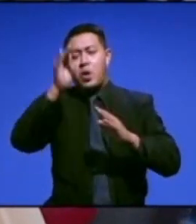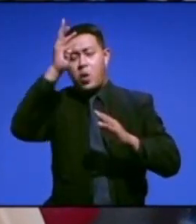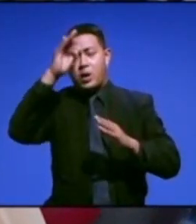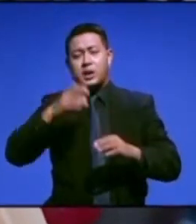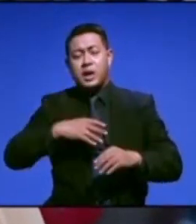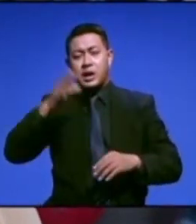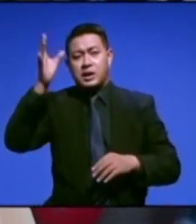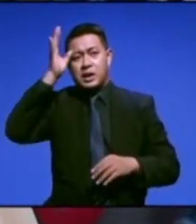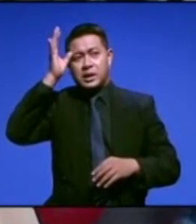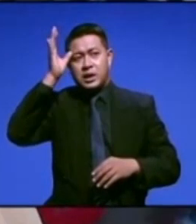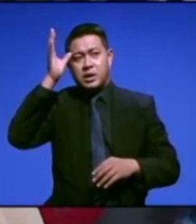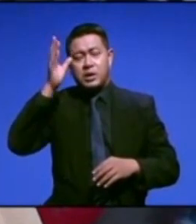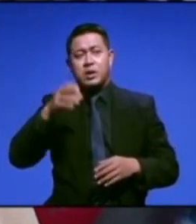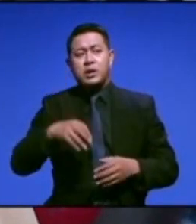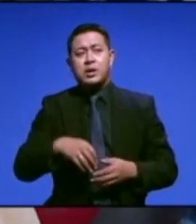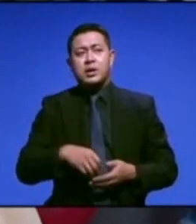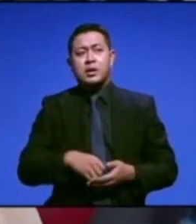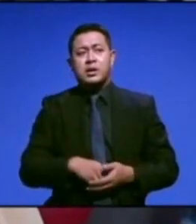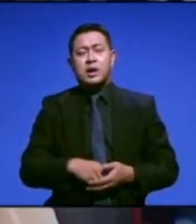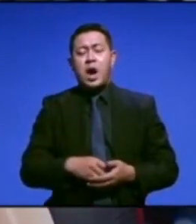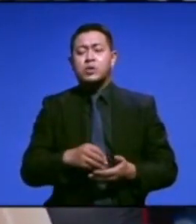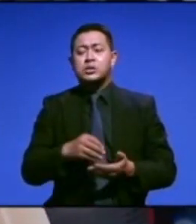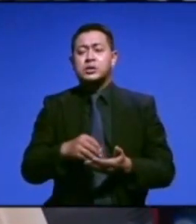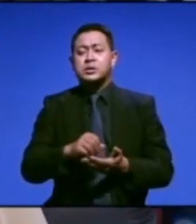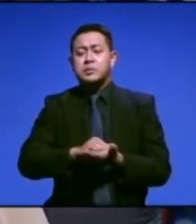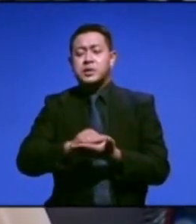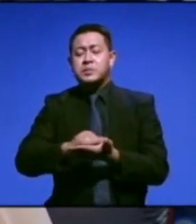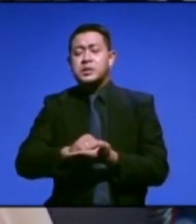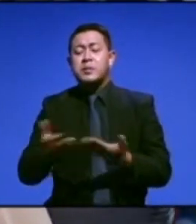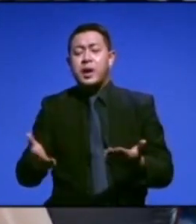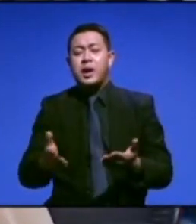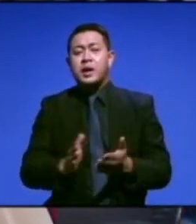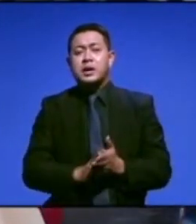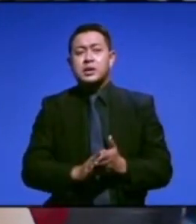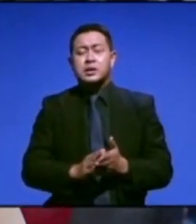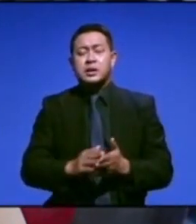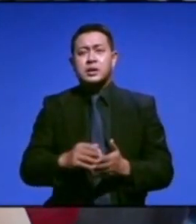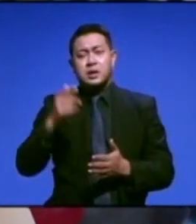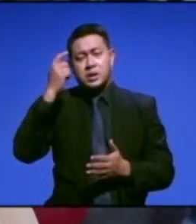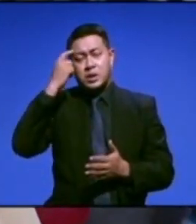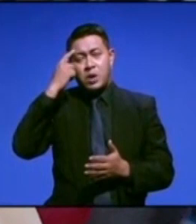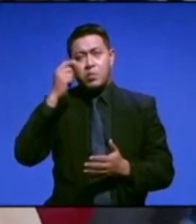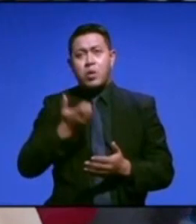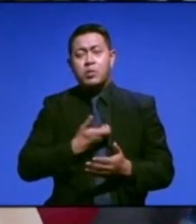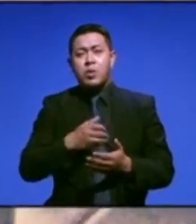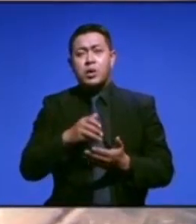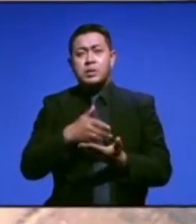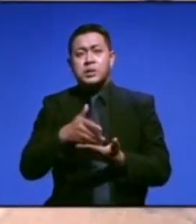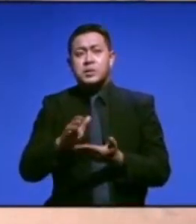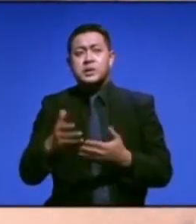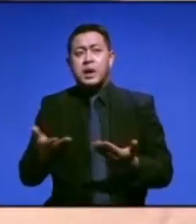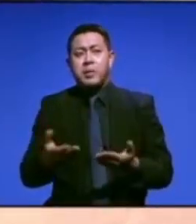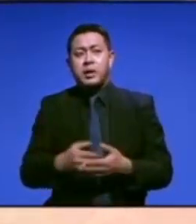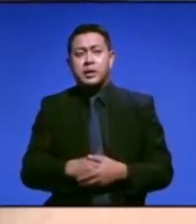nih posisi-posisi mana aja yang harus kita bersihkan. Jadi di rumah pun udah kita punya bayangan apa nih yang harus dikerjakan.